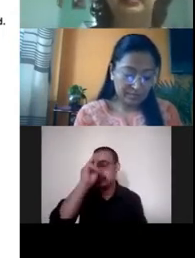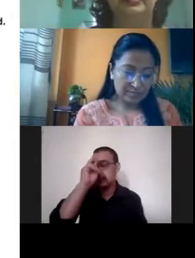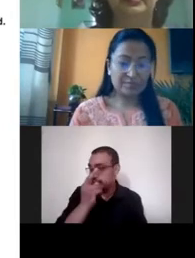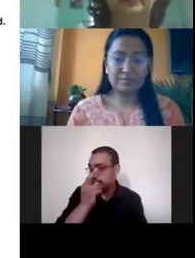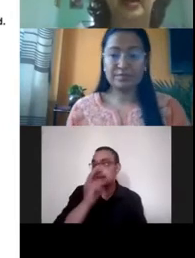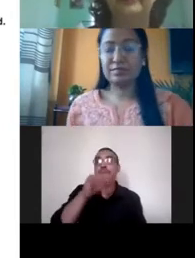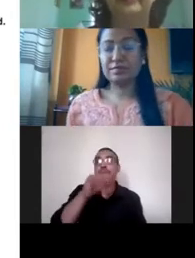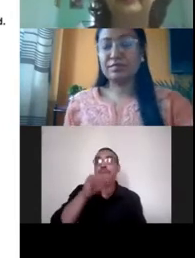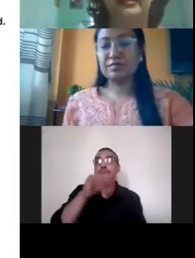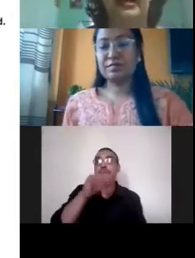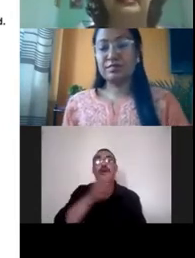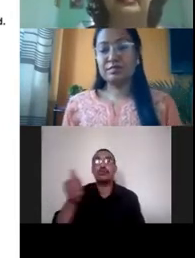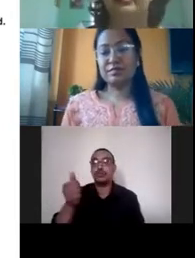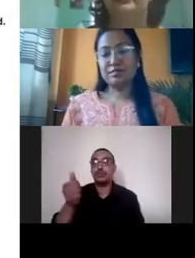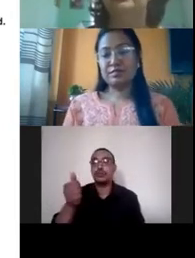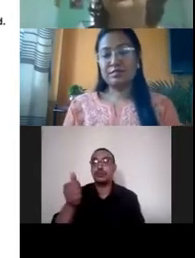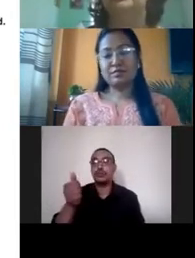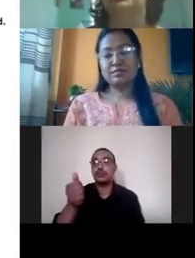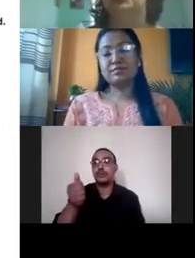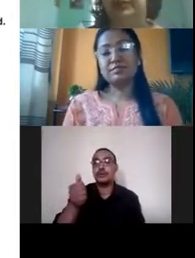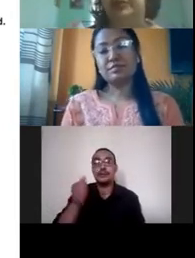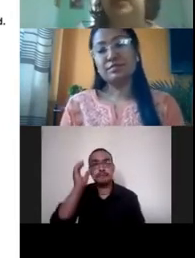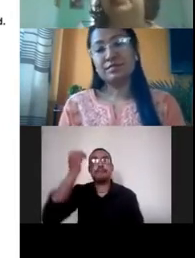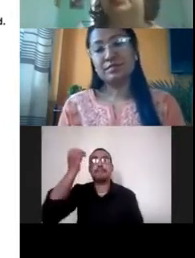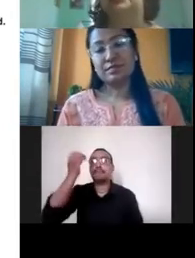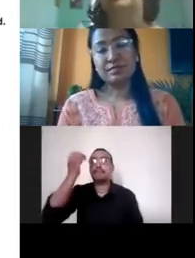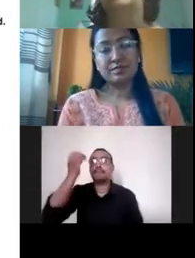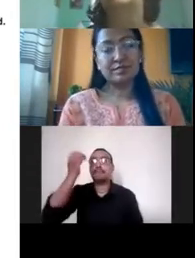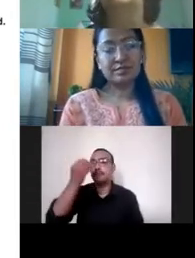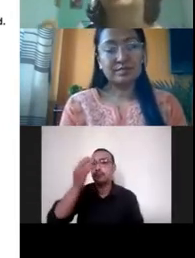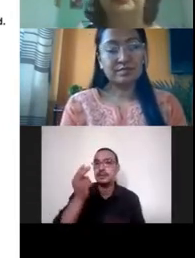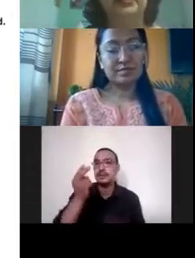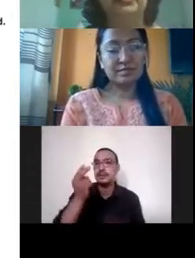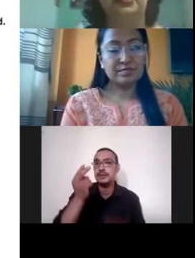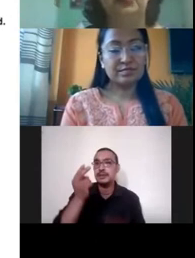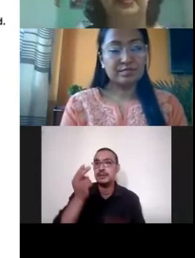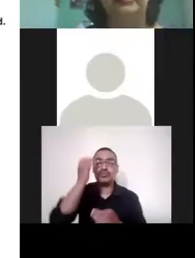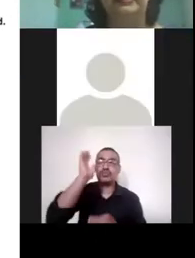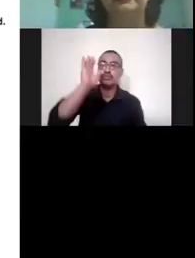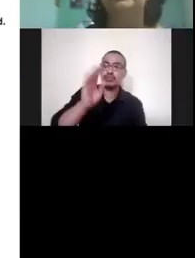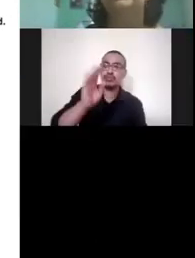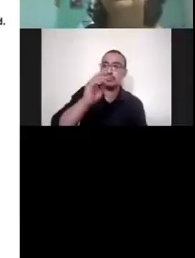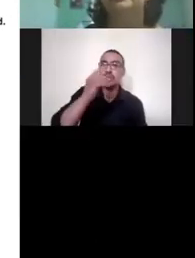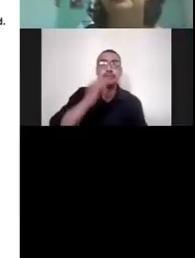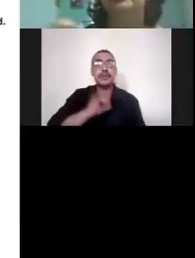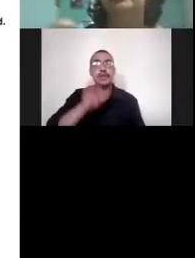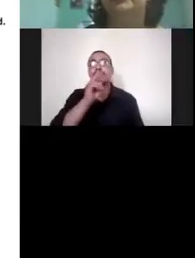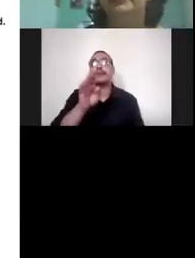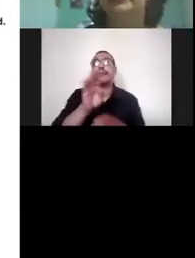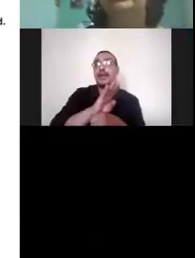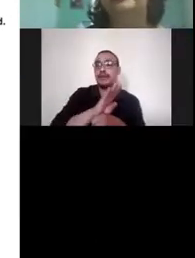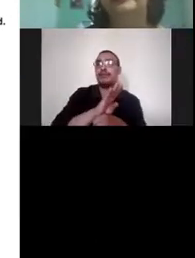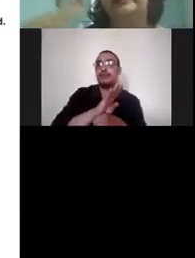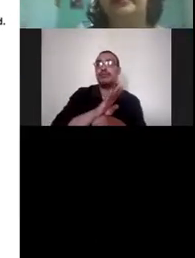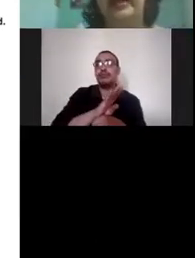चाहिँ आवेगमा आइहाल्ने होइन जो हिंस्रक छ अथवा पीडक छ त्यो बेला चाहिँ कोही